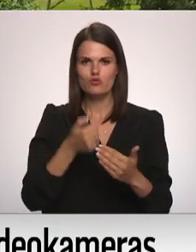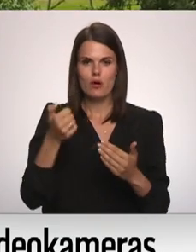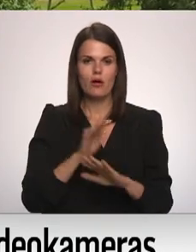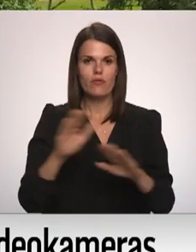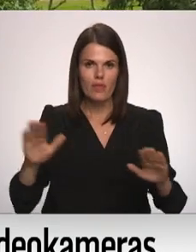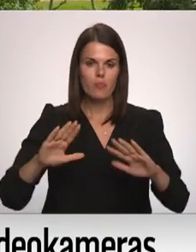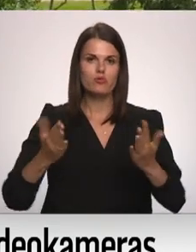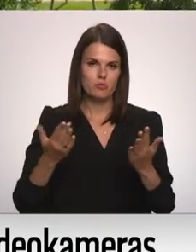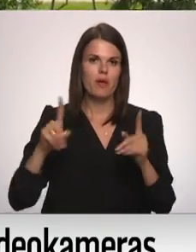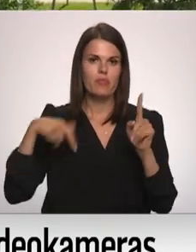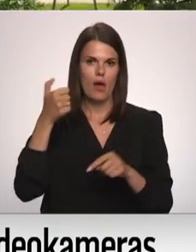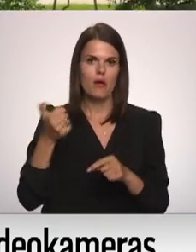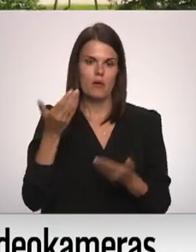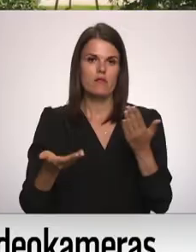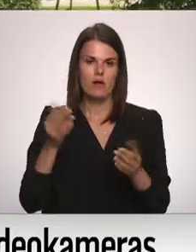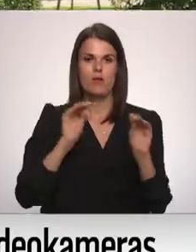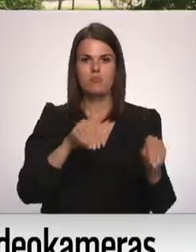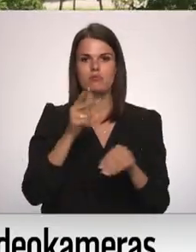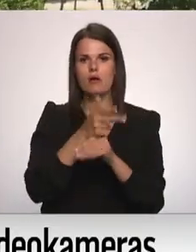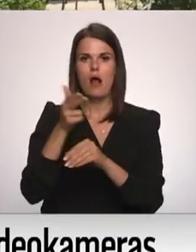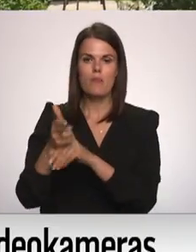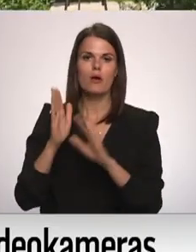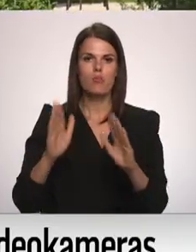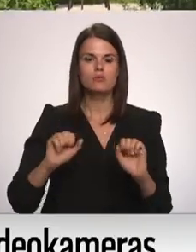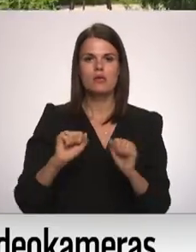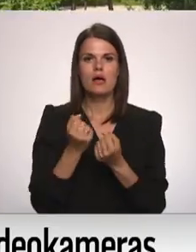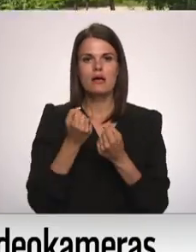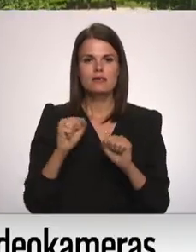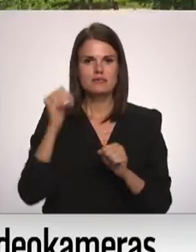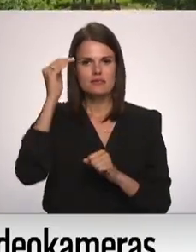kur ir lieli mežu masīvi. Elīna Lapiņēm, Vacmosakovskis, Vidzemes televīzija.